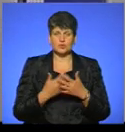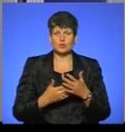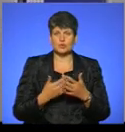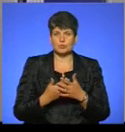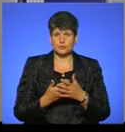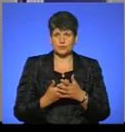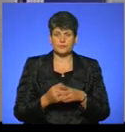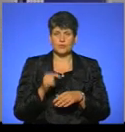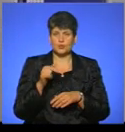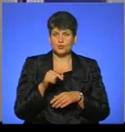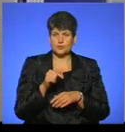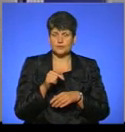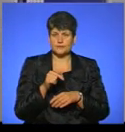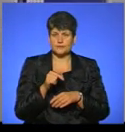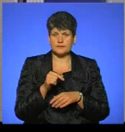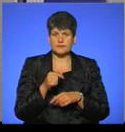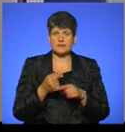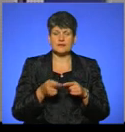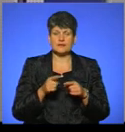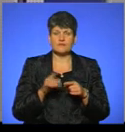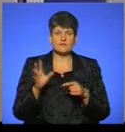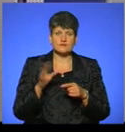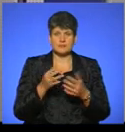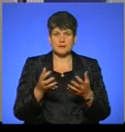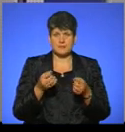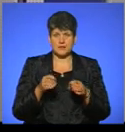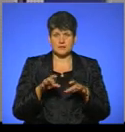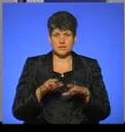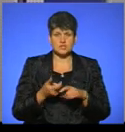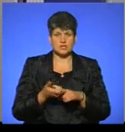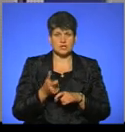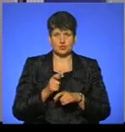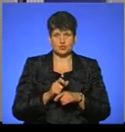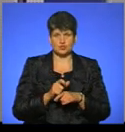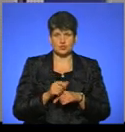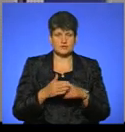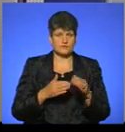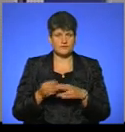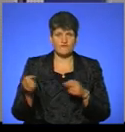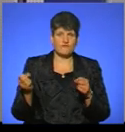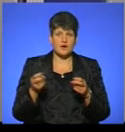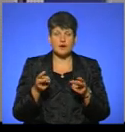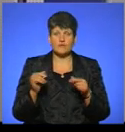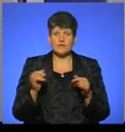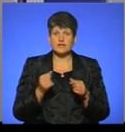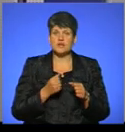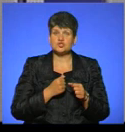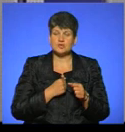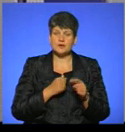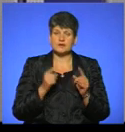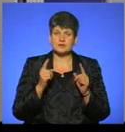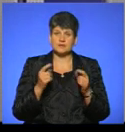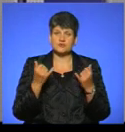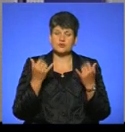тут слід приймати рішення, вже дуже фахові, і, на жаль, навіть